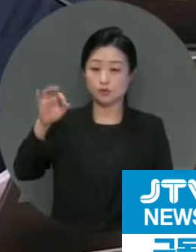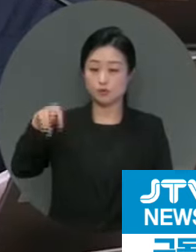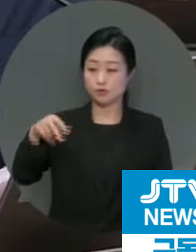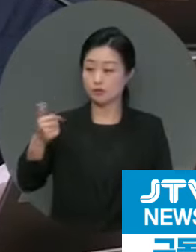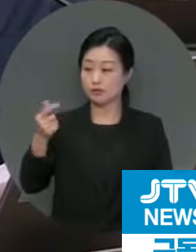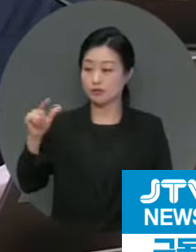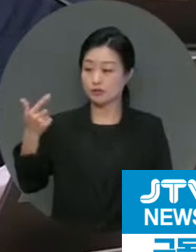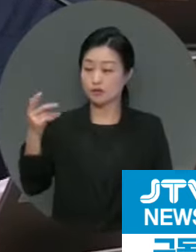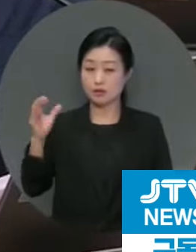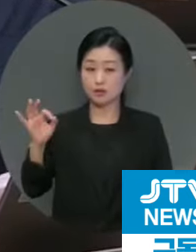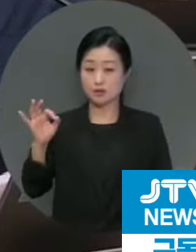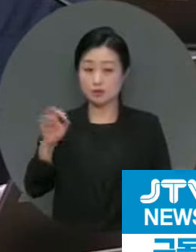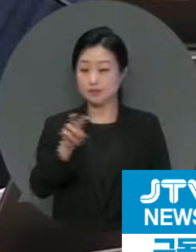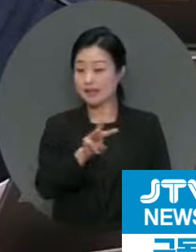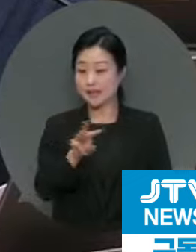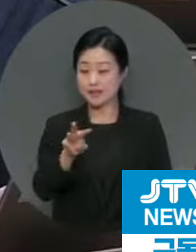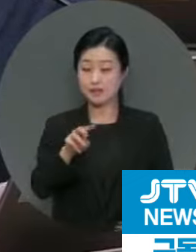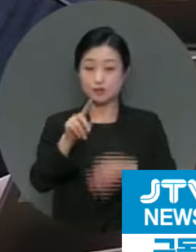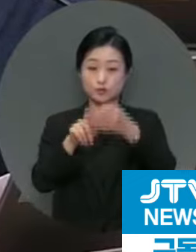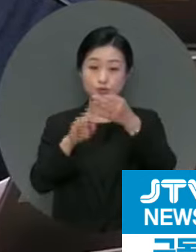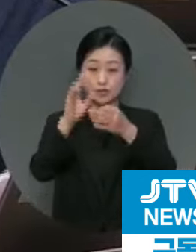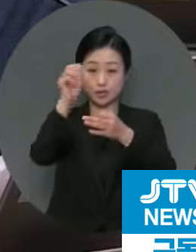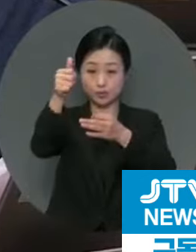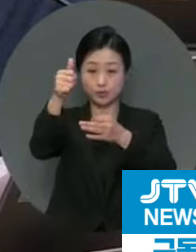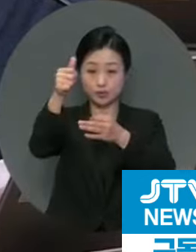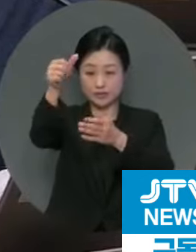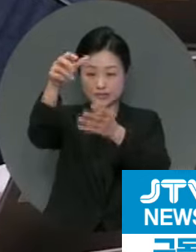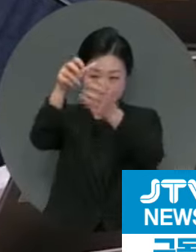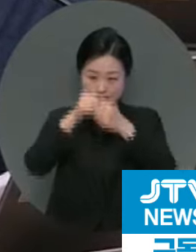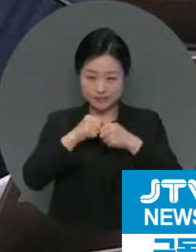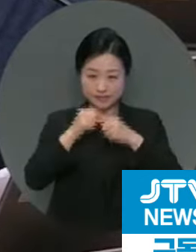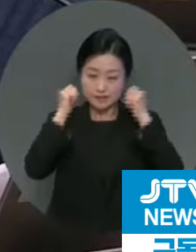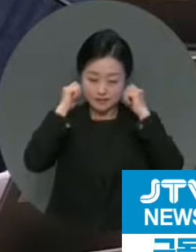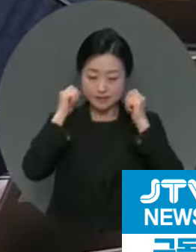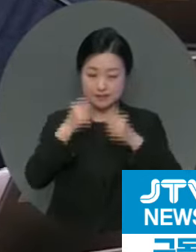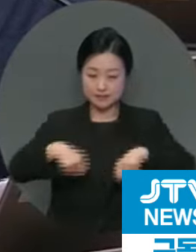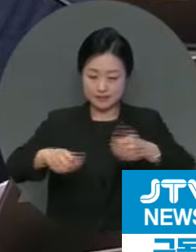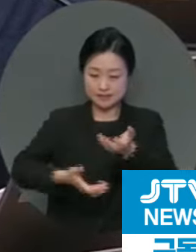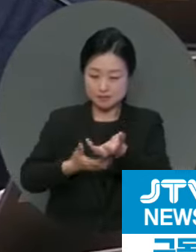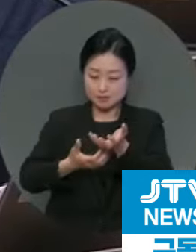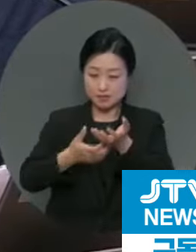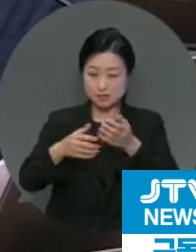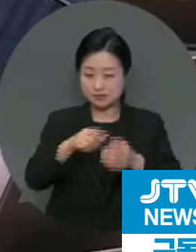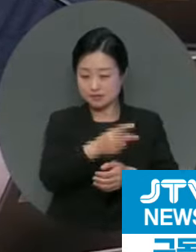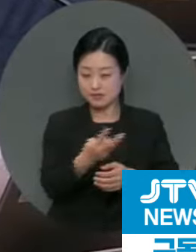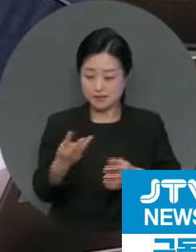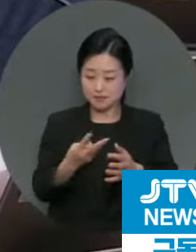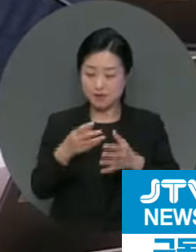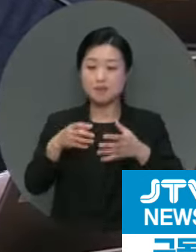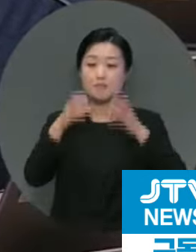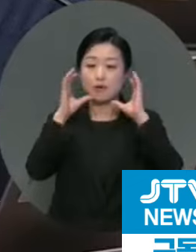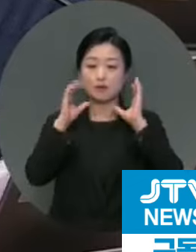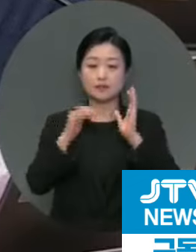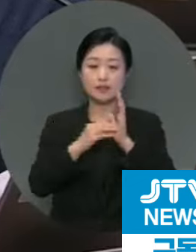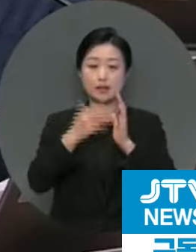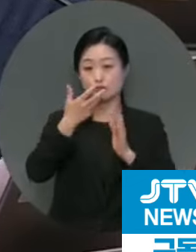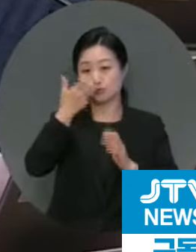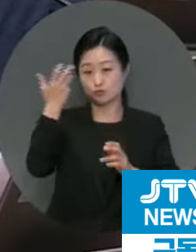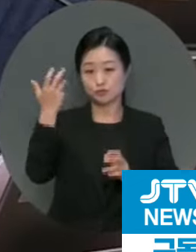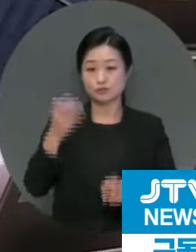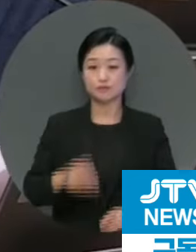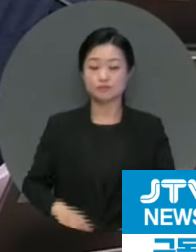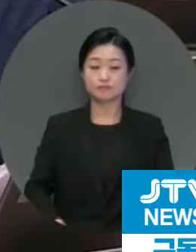이제 있던데. 윤석열 그 대통령을 펄펄 끓는 물에 삶아서 먹는다라는 표현입니다.